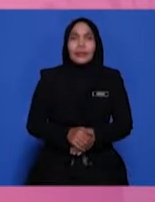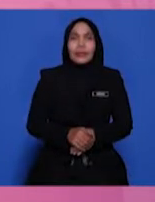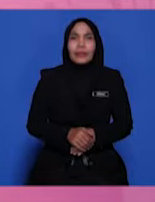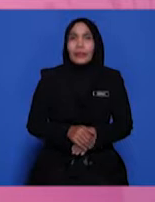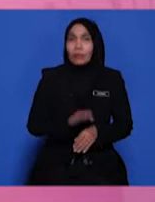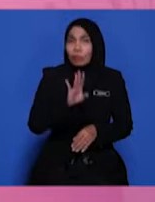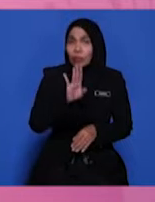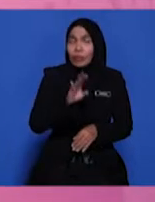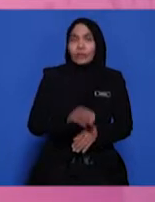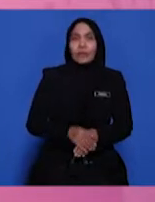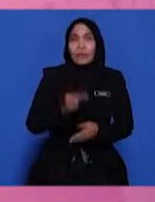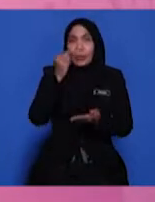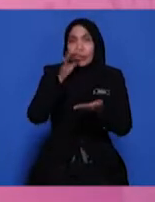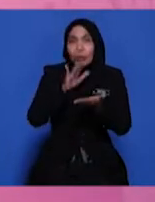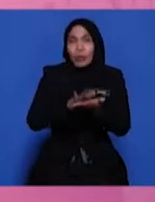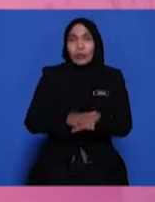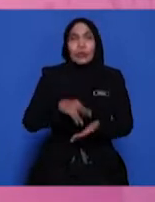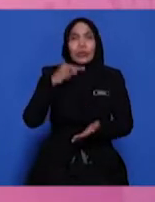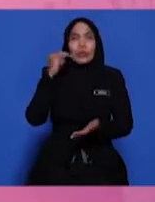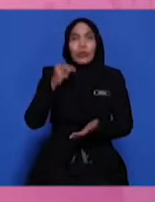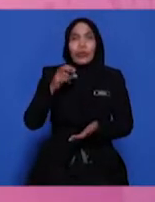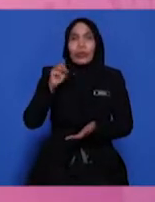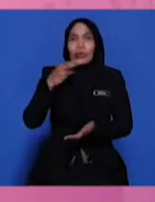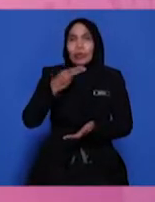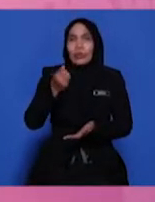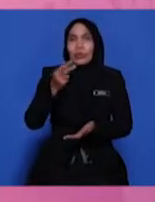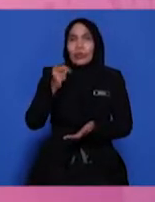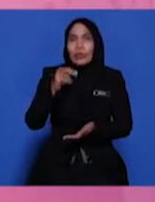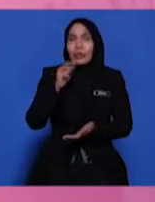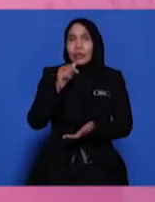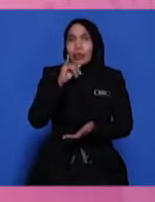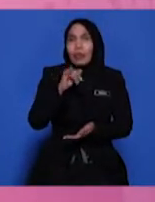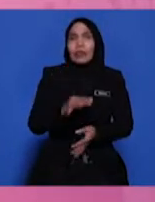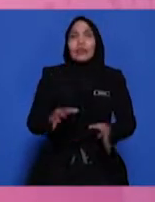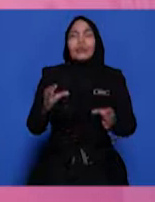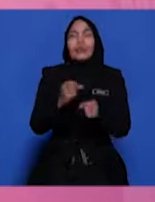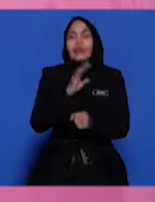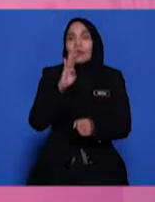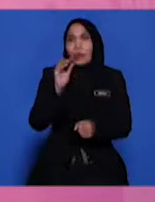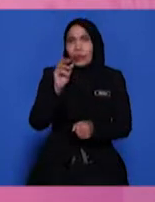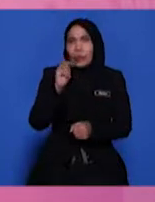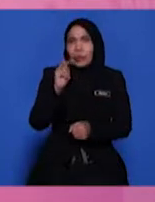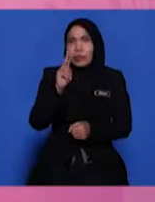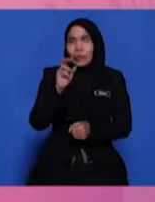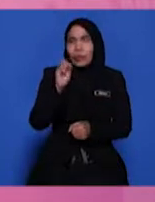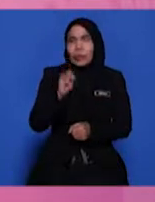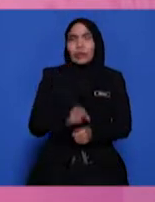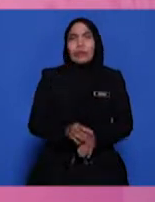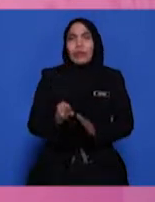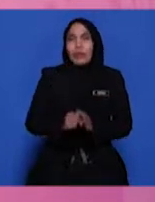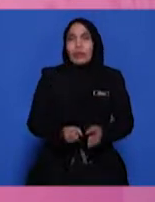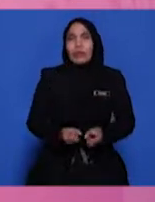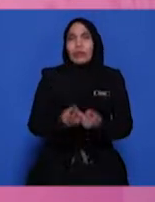Suami Puan Shanti mendapat bonus sebanyak RM15,000 pada bulan berikutnya. apakah